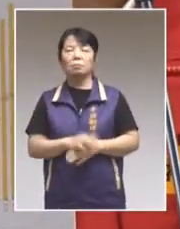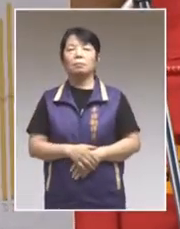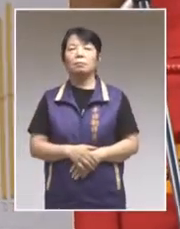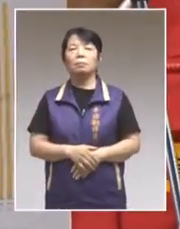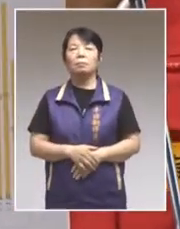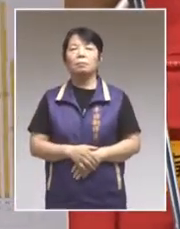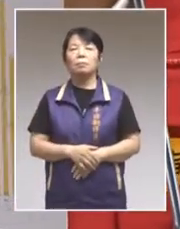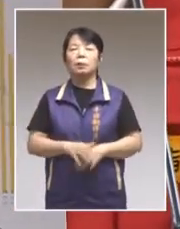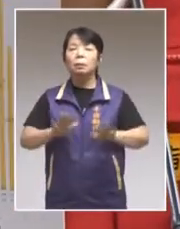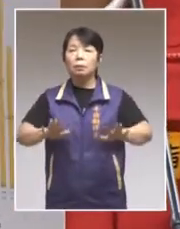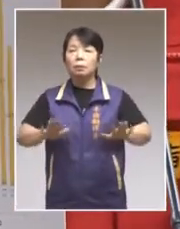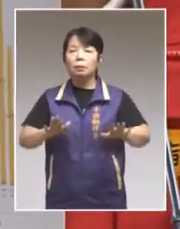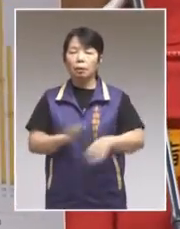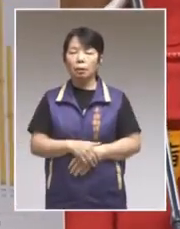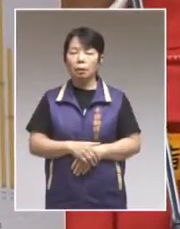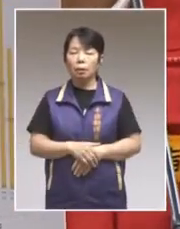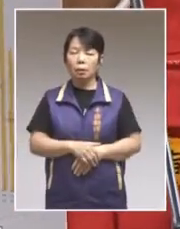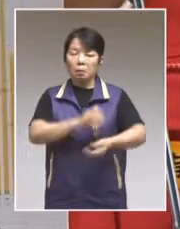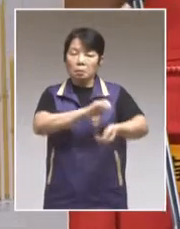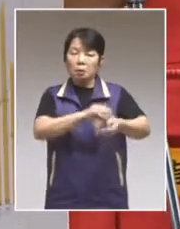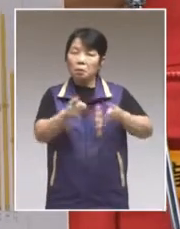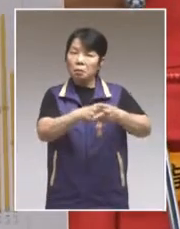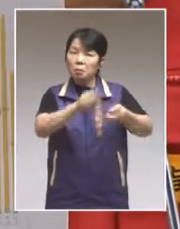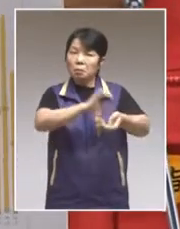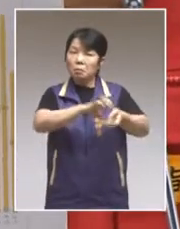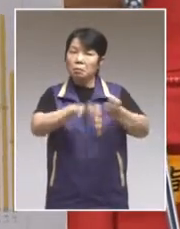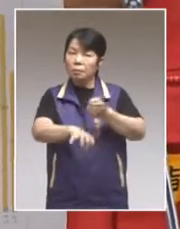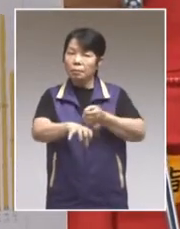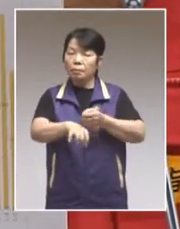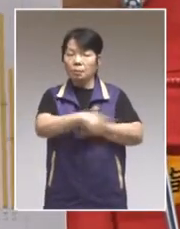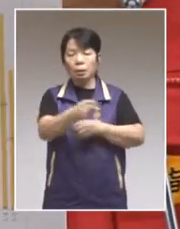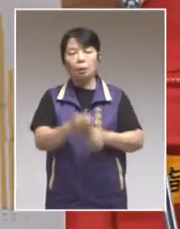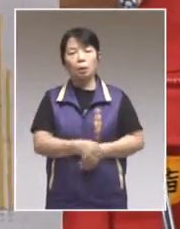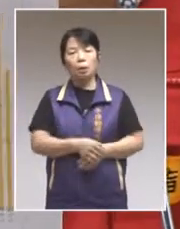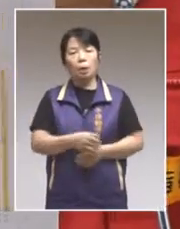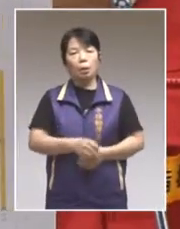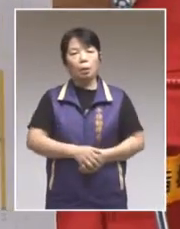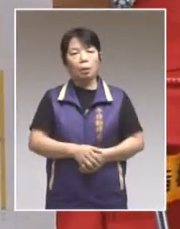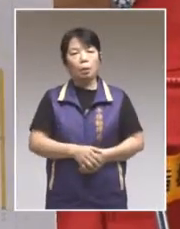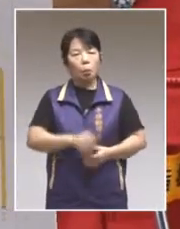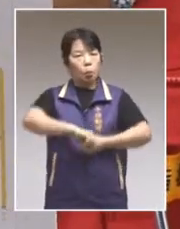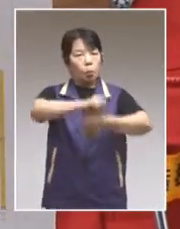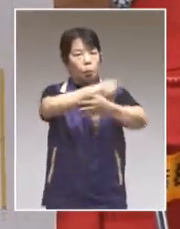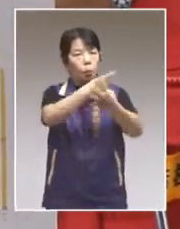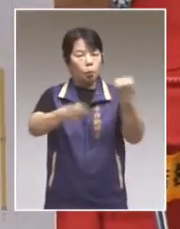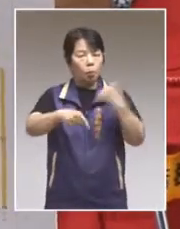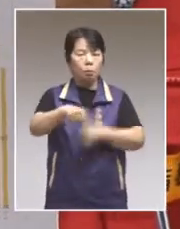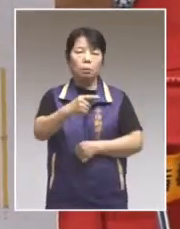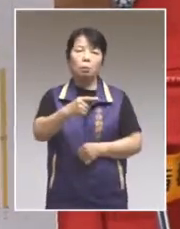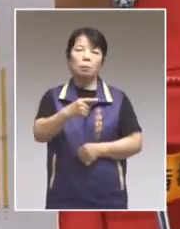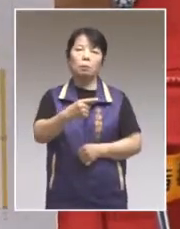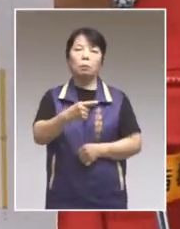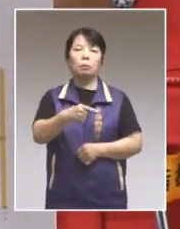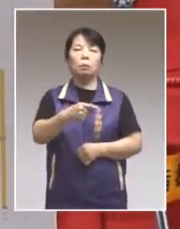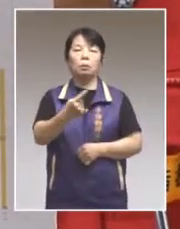的基层诊所里面，累计到现在已经发现了